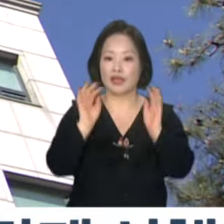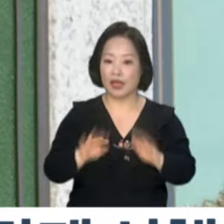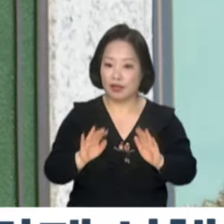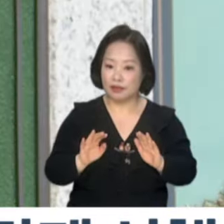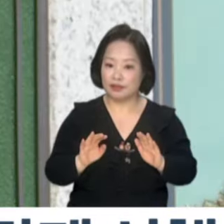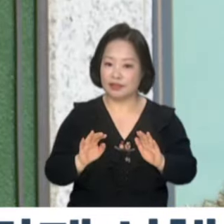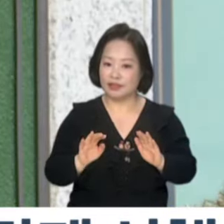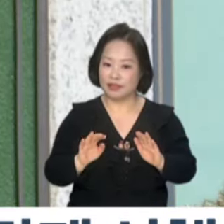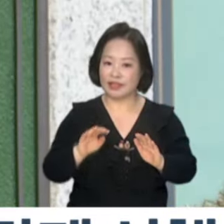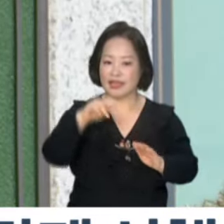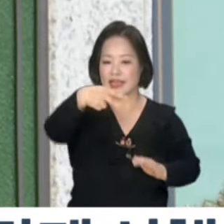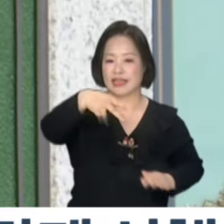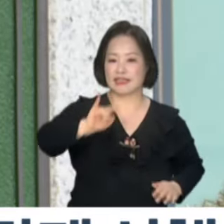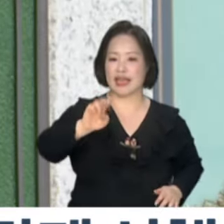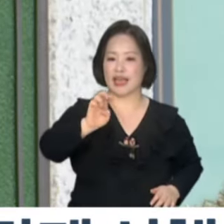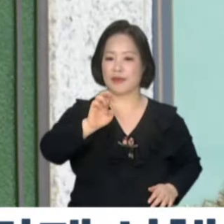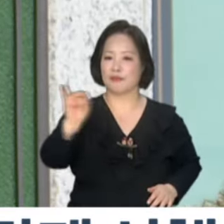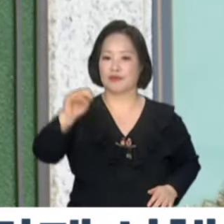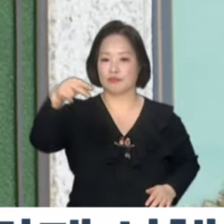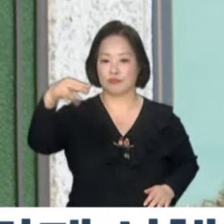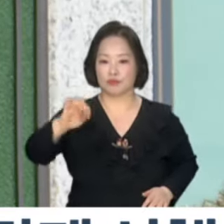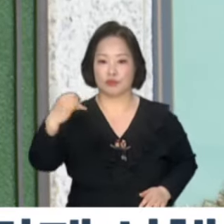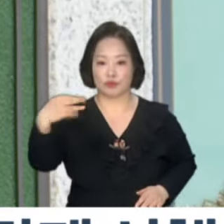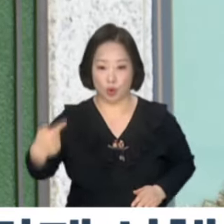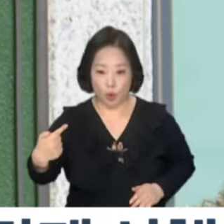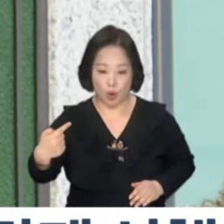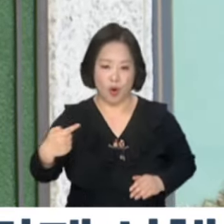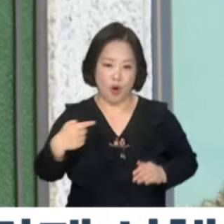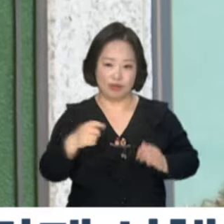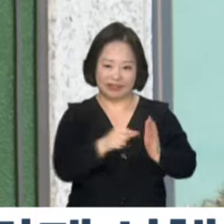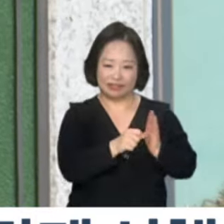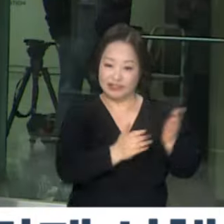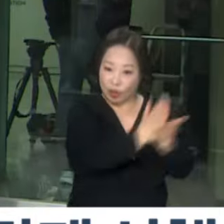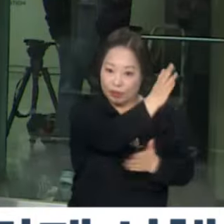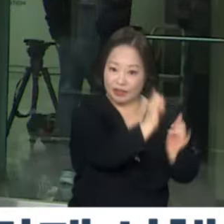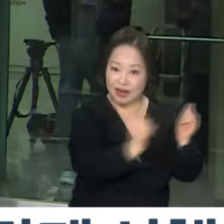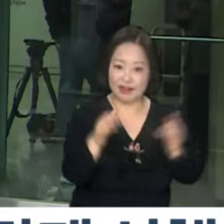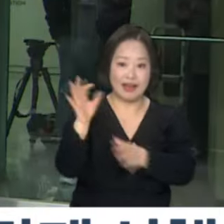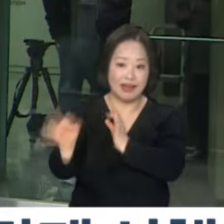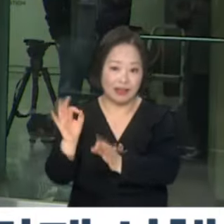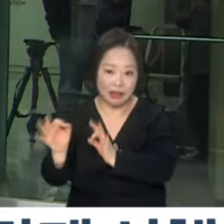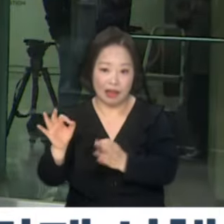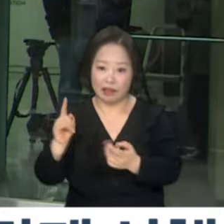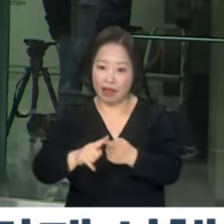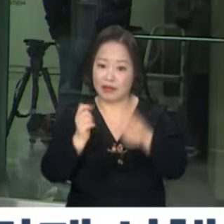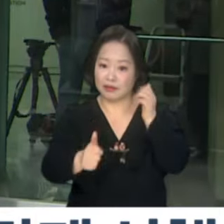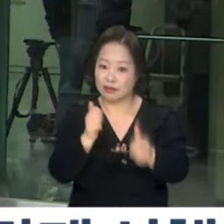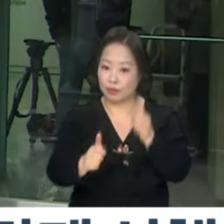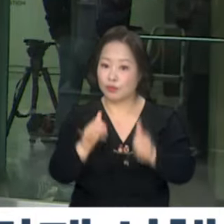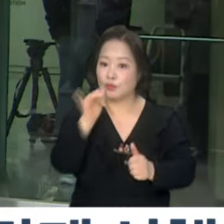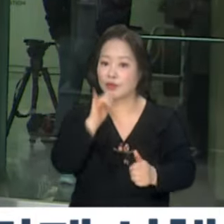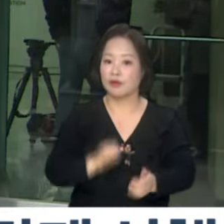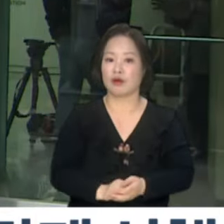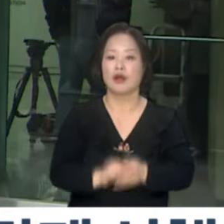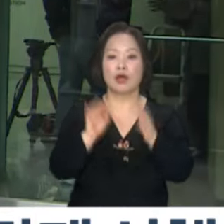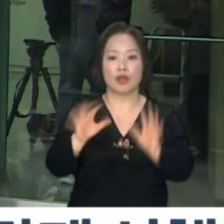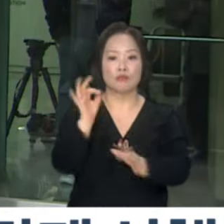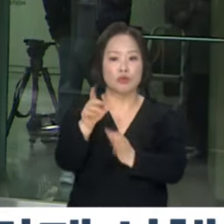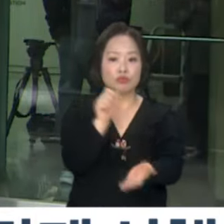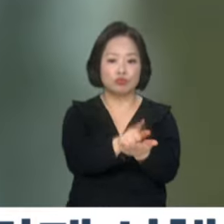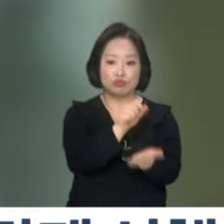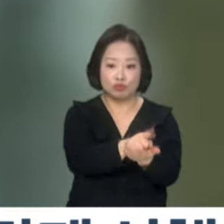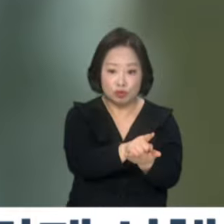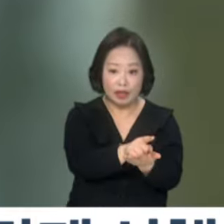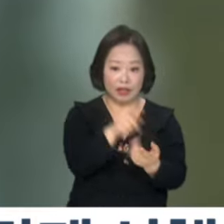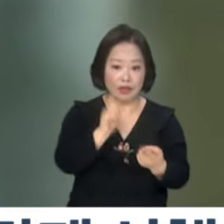이와 동시에 세미 프로인 K4 리그와 아마추어인 K5 리그 간의 승강 시행된다고 덧붙였습니다 프로 축구인 1부